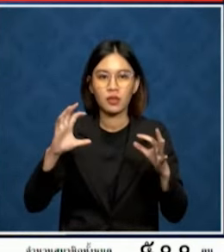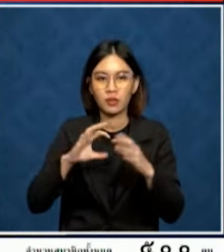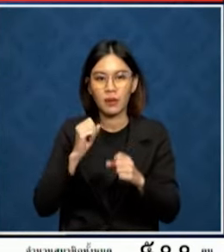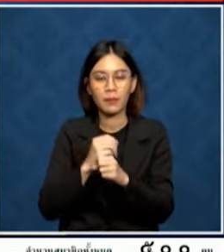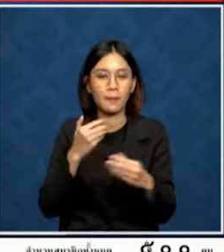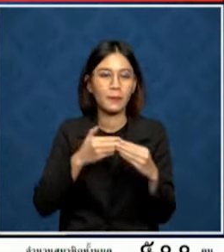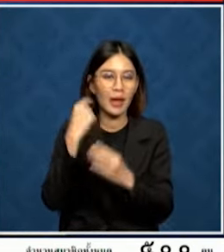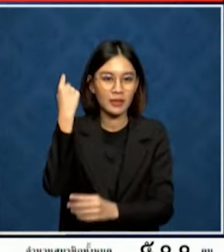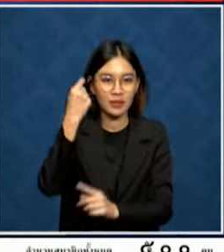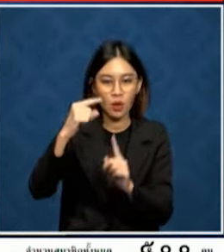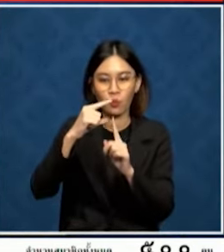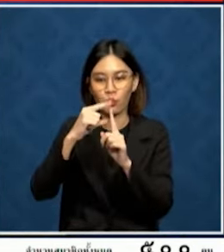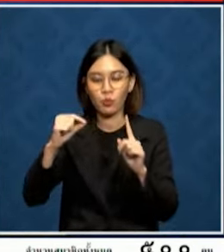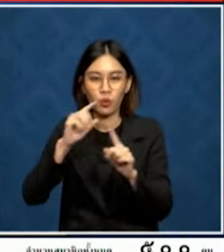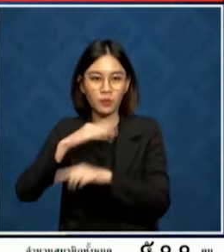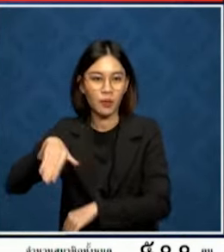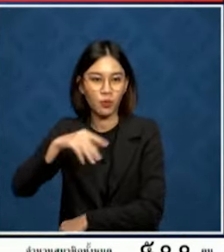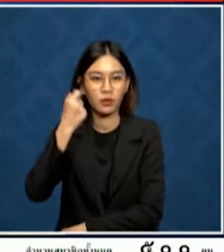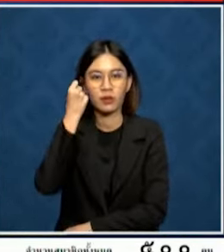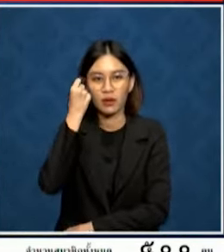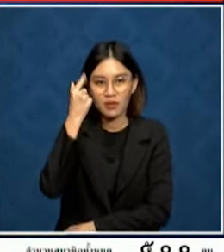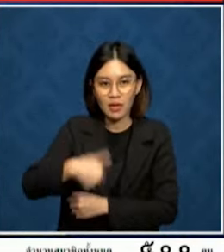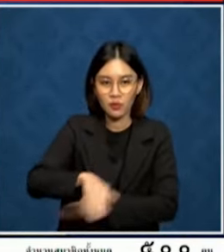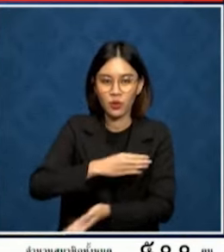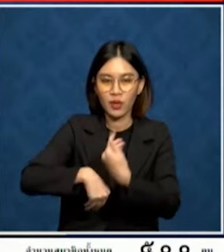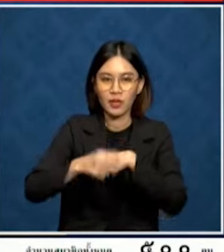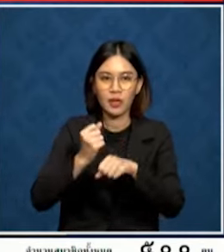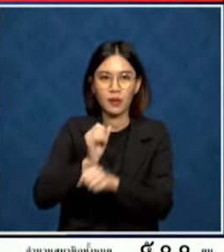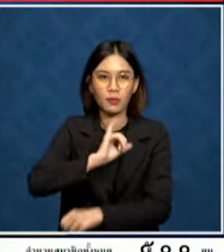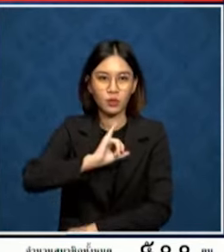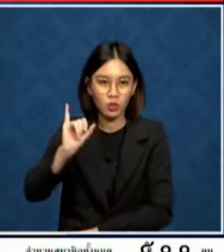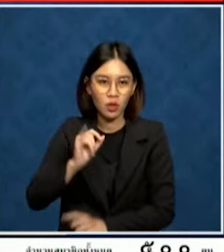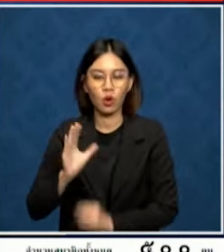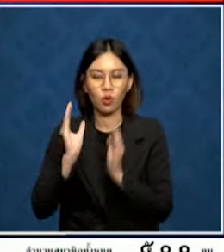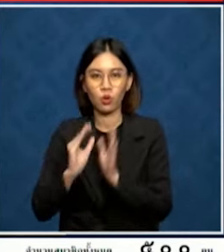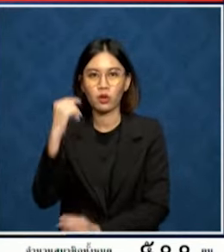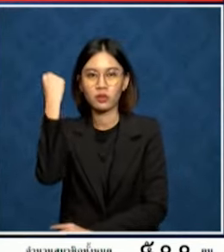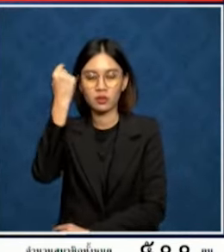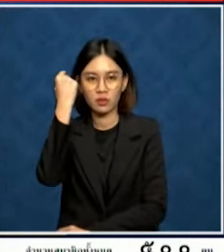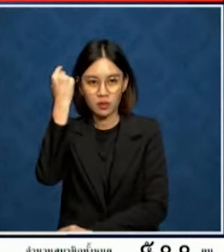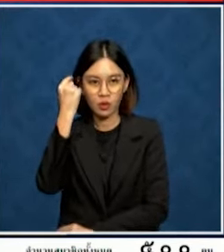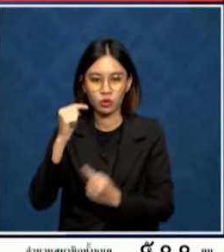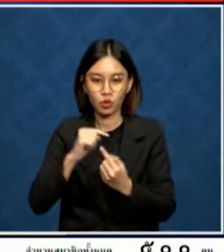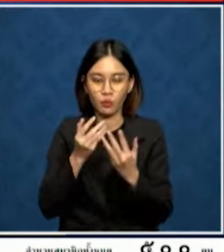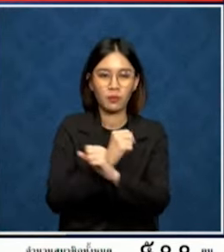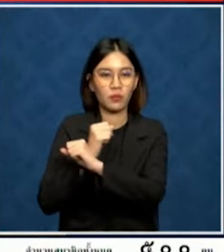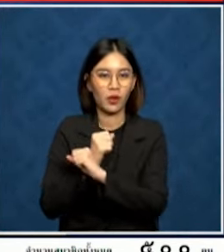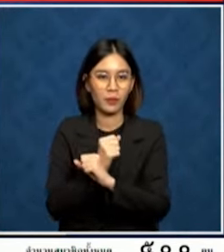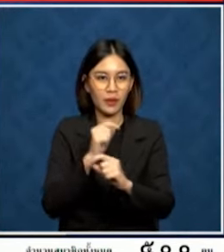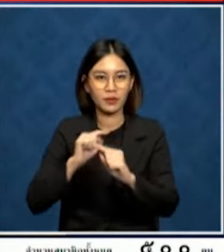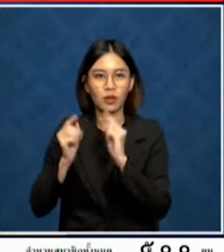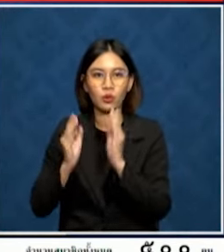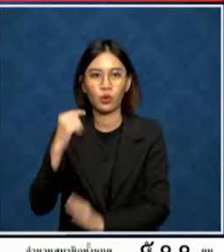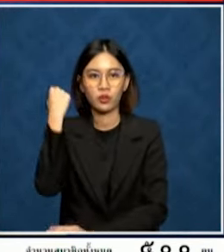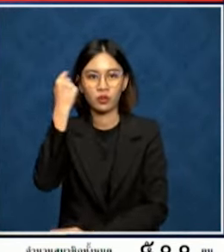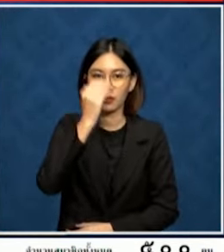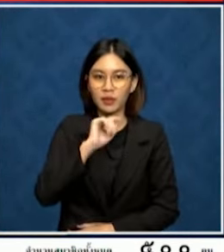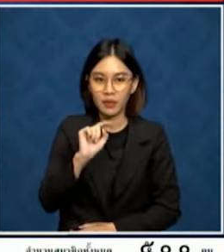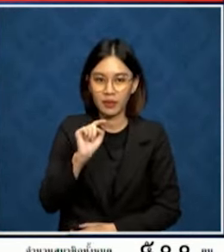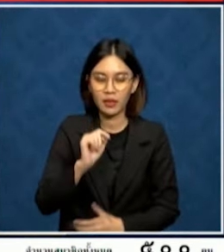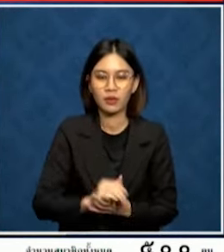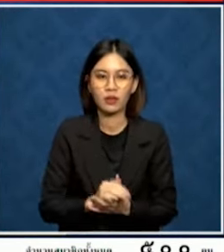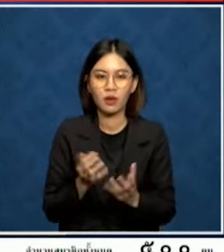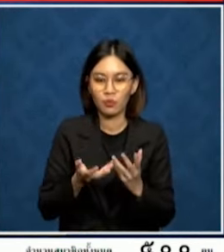ำเที่ยวแล้วมาคุเทศได้เข้าใจแล้วก็ได้ปฏิบัติได้ถูกต้องนะครับตามกฎหมายเพื่อยกระดับความปลอดภัยของนักท่องเที่ยวที่เพิ่มขึ้นครับ